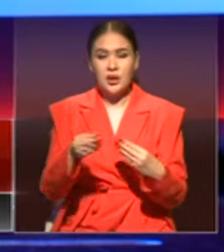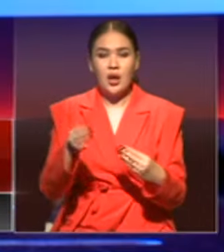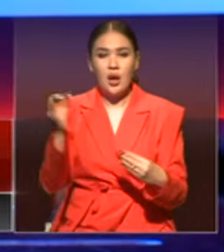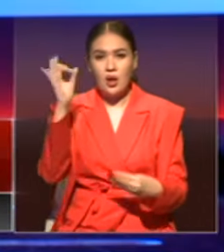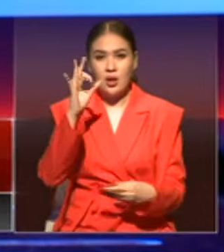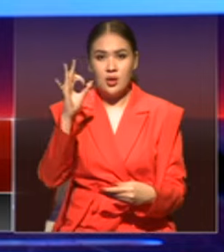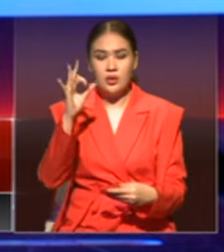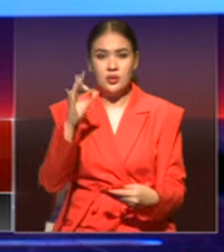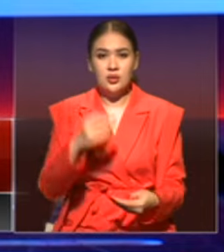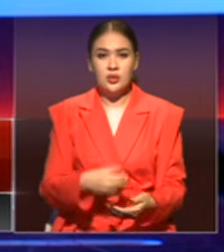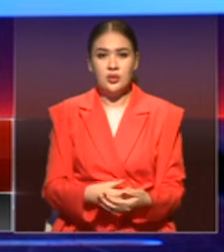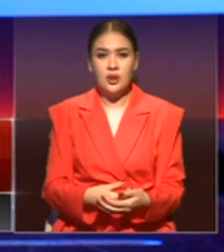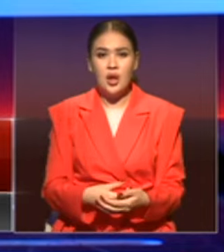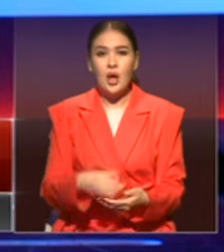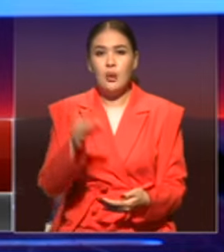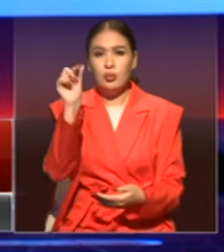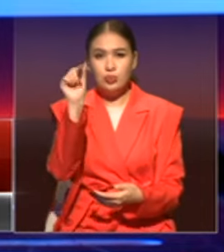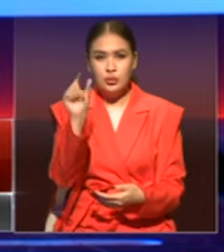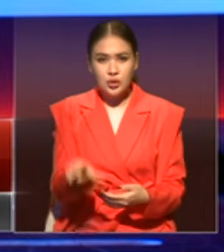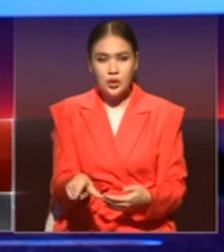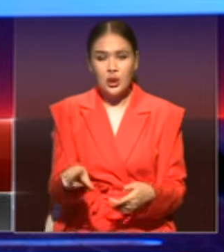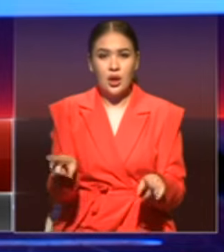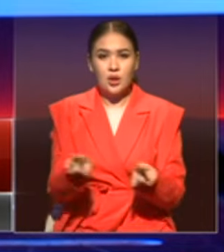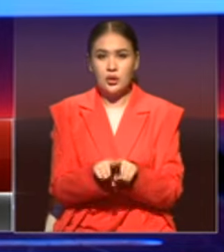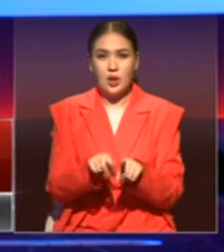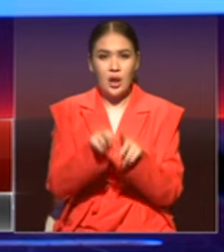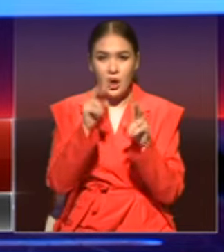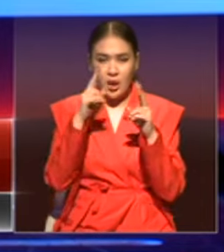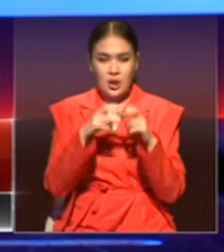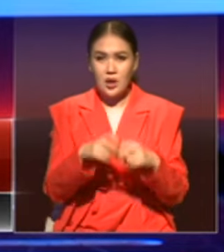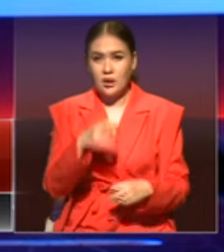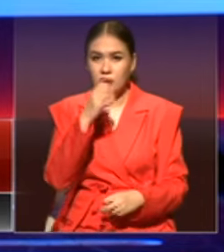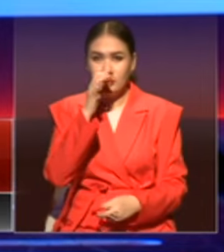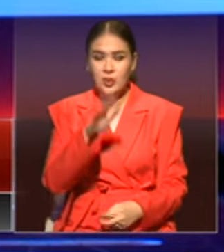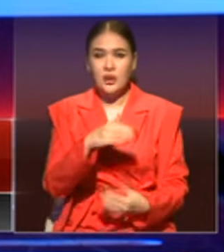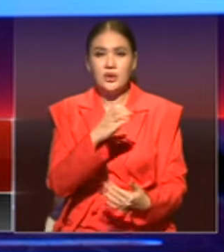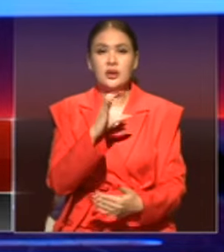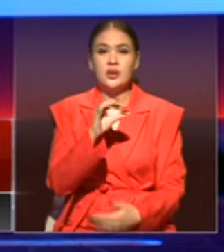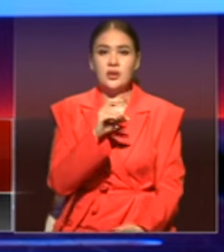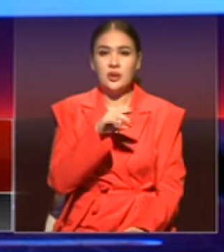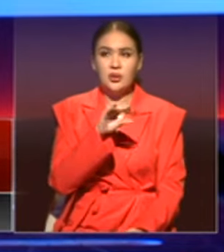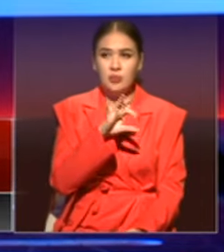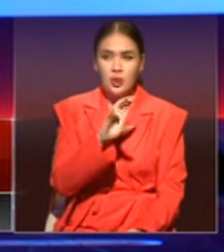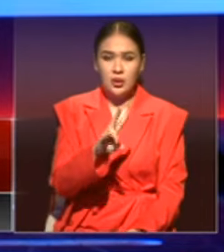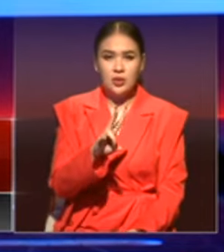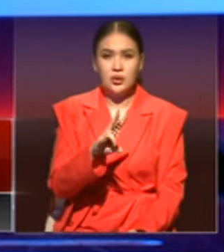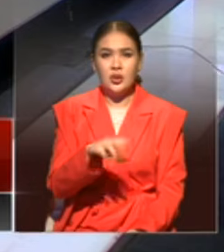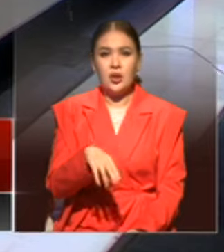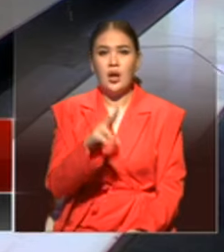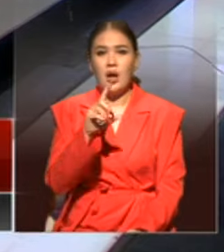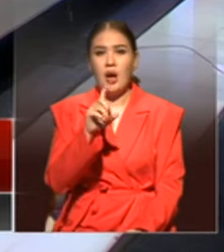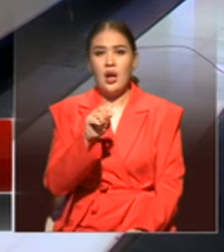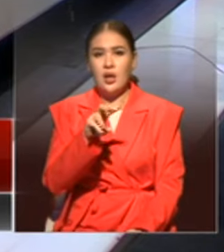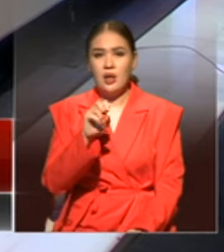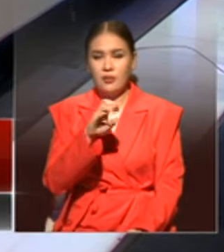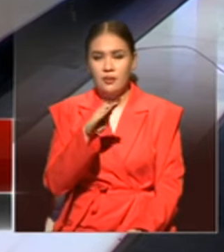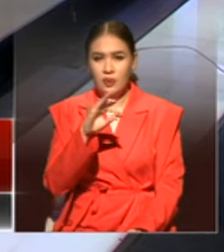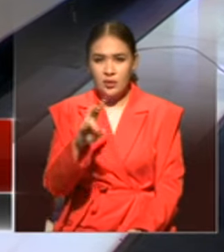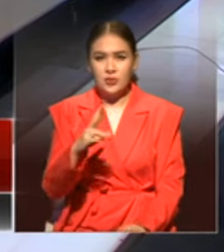жаңағы бөтелкеге қолдана алмайсың. Оны одан жаңа синтепон, халофайбер дейміз ғой, сондай маталар жасайды.